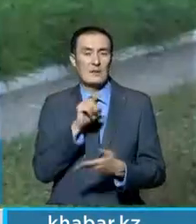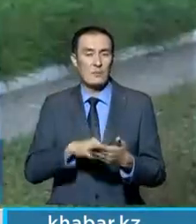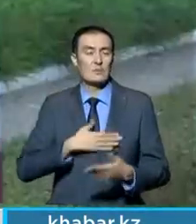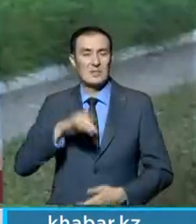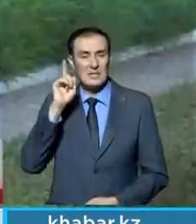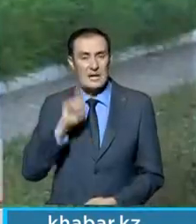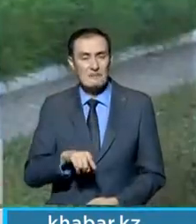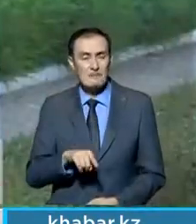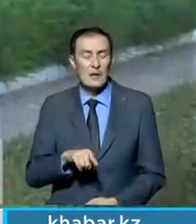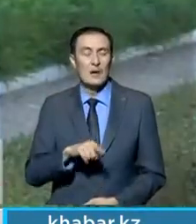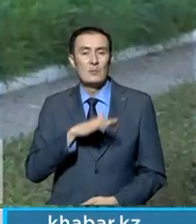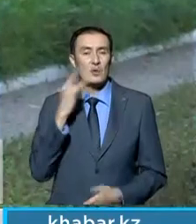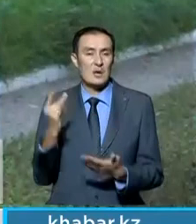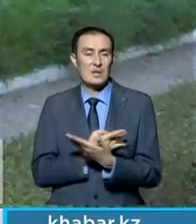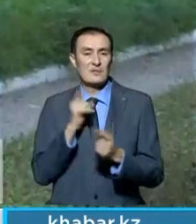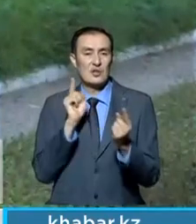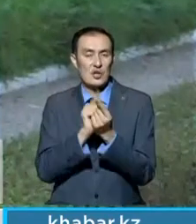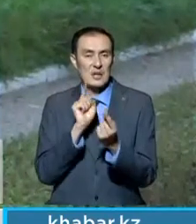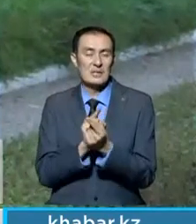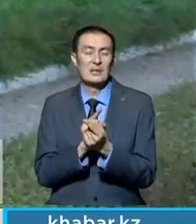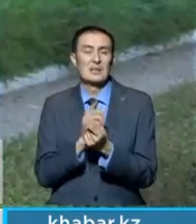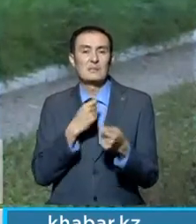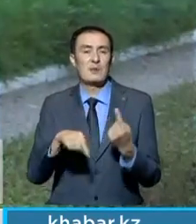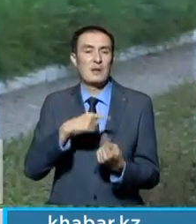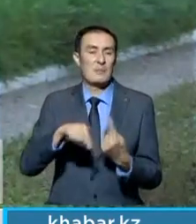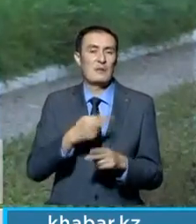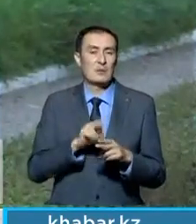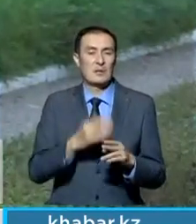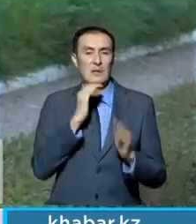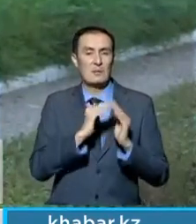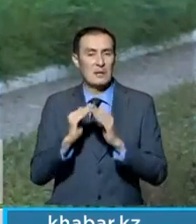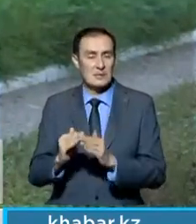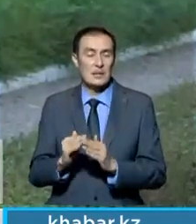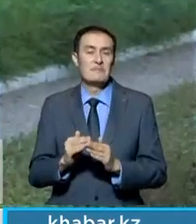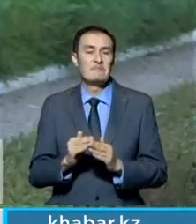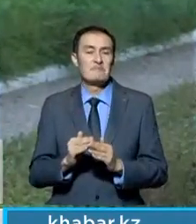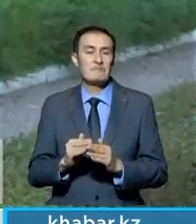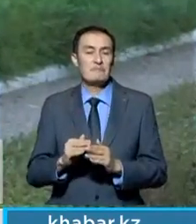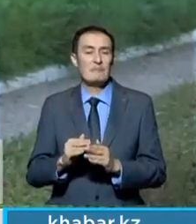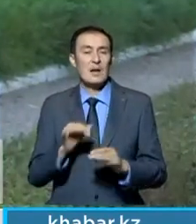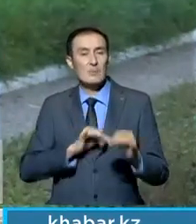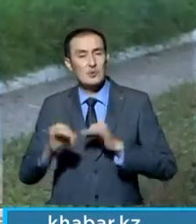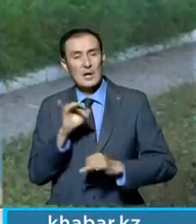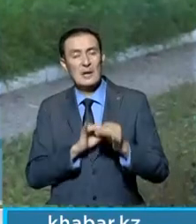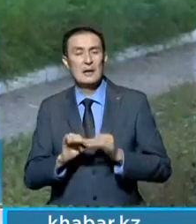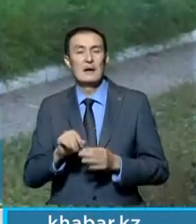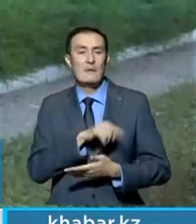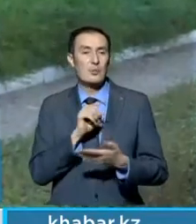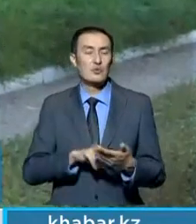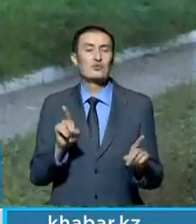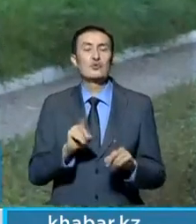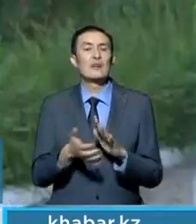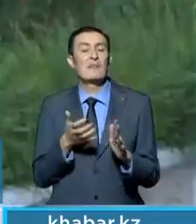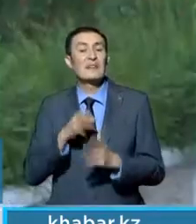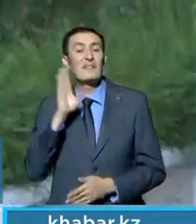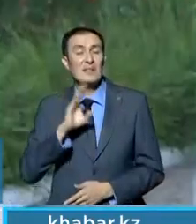все. Неоднократно встречались с предпринимателем данной теплицы. Проводили беседы по вопросу, что